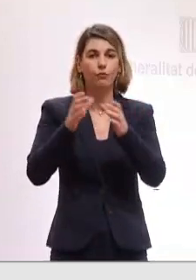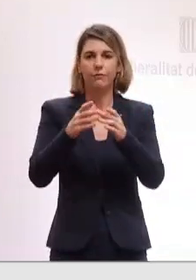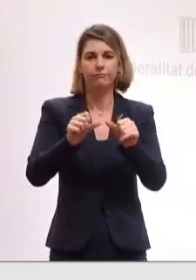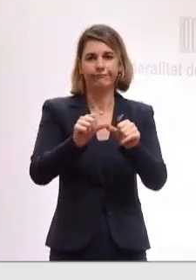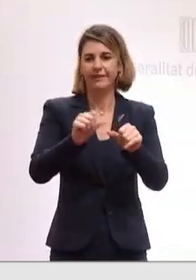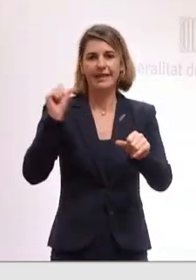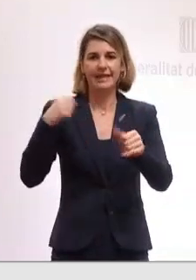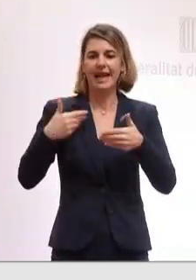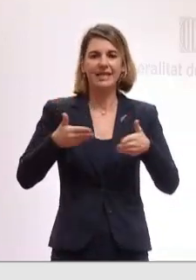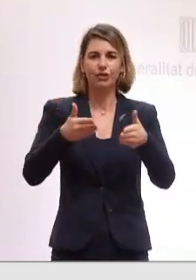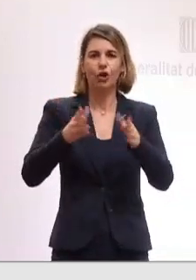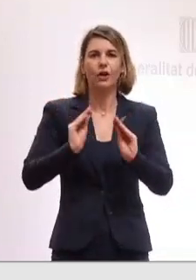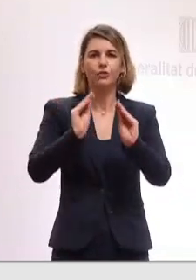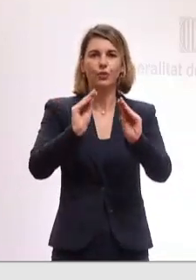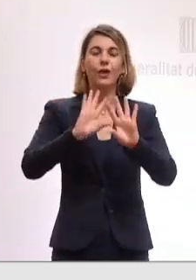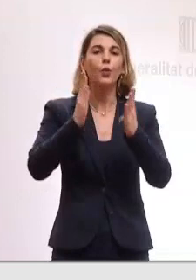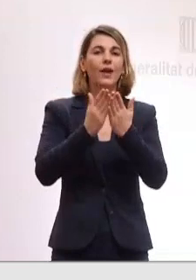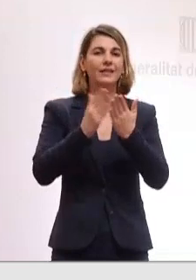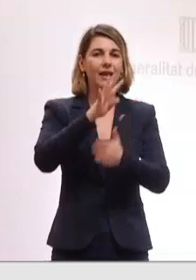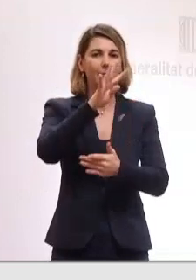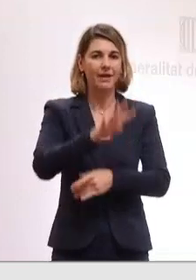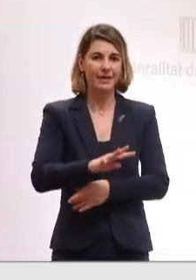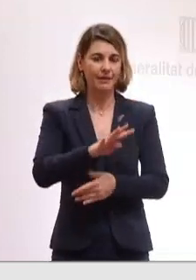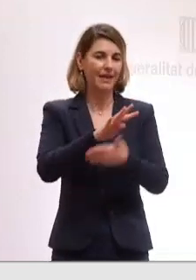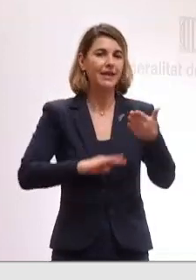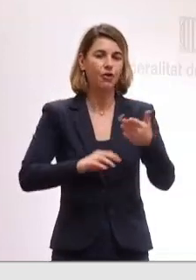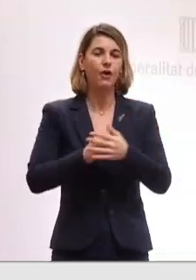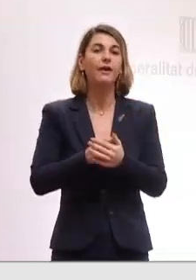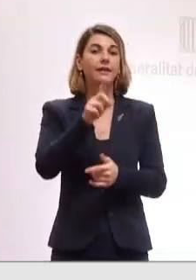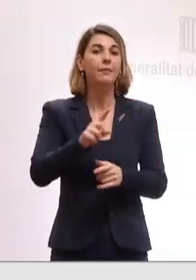seva trajectòria al Col·legi de Barcelona i com a president